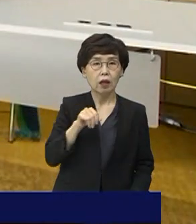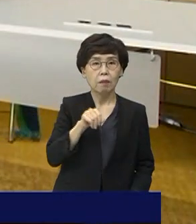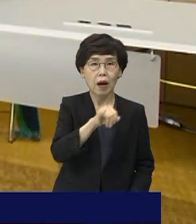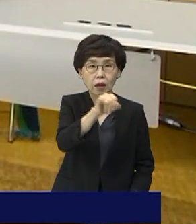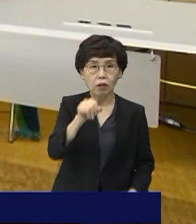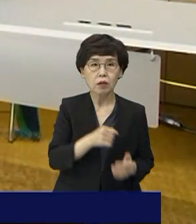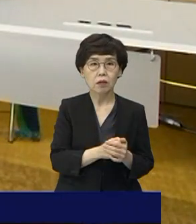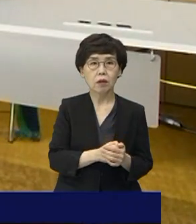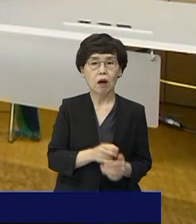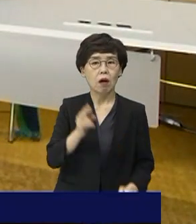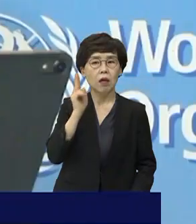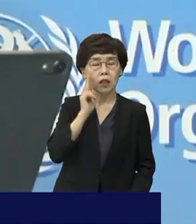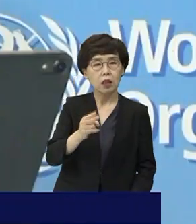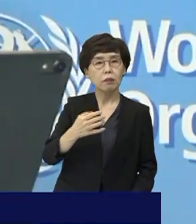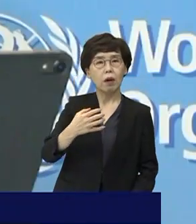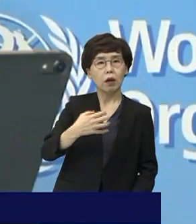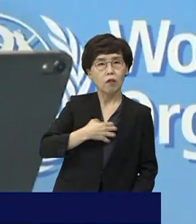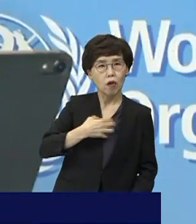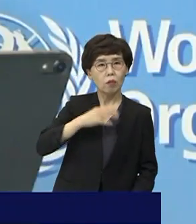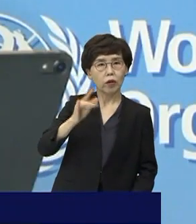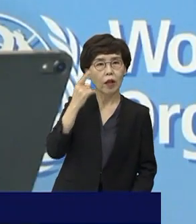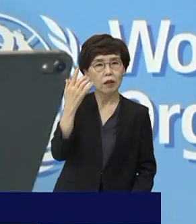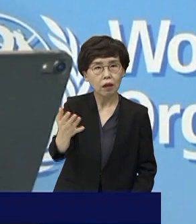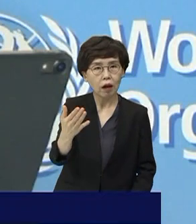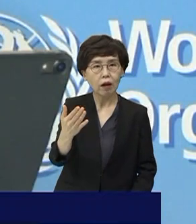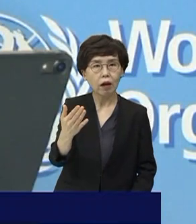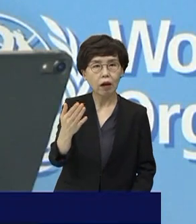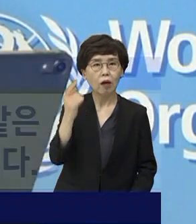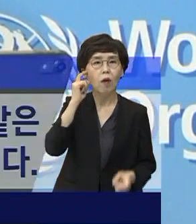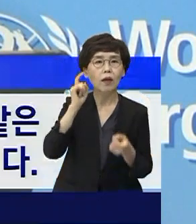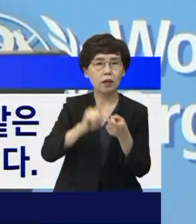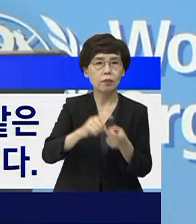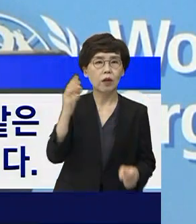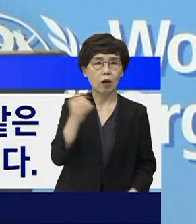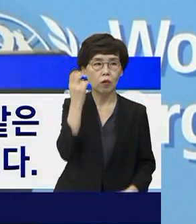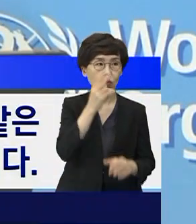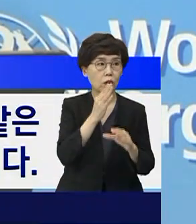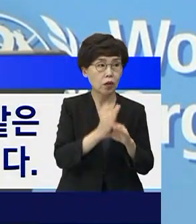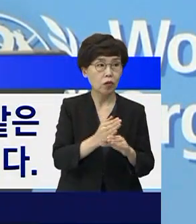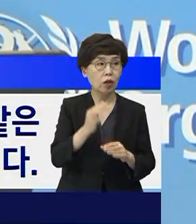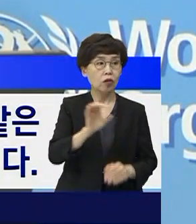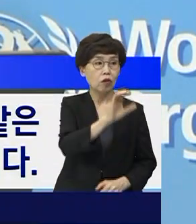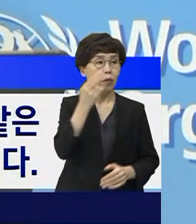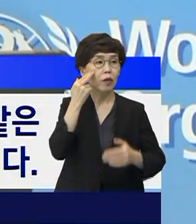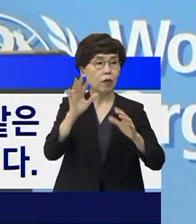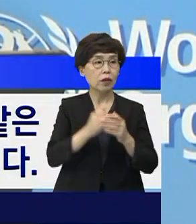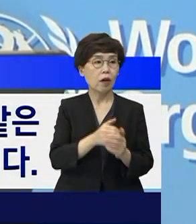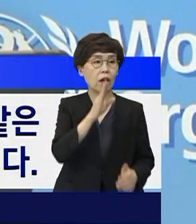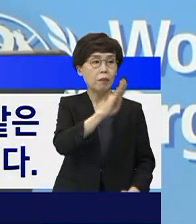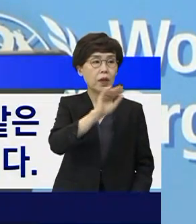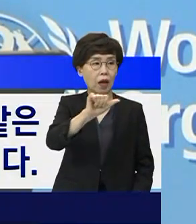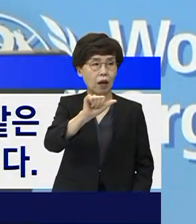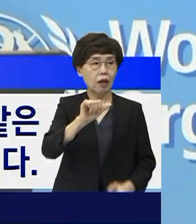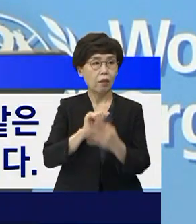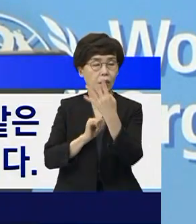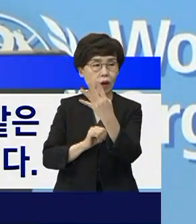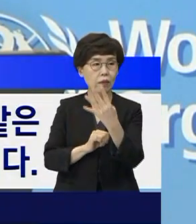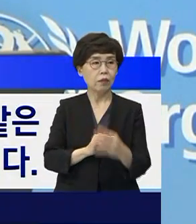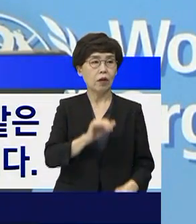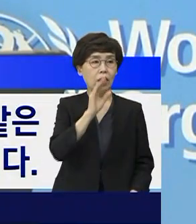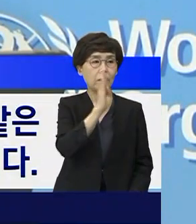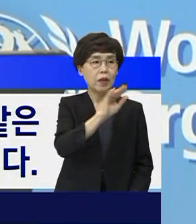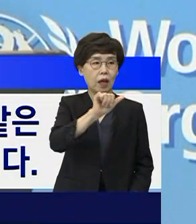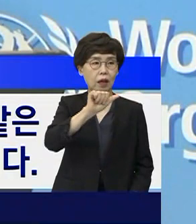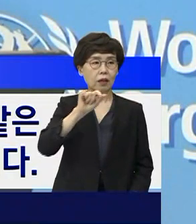중 증도의 미치는 영향 등에 주목하고 있음 시작한 풀잎 뱀 이유로 뺏는 메리 까 미애 소로 mbs 와이프 안 드라이빙